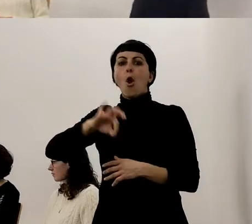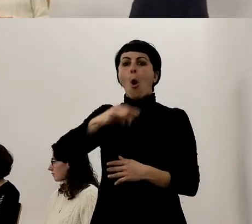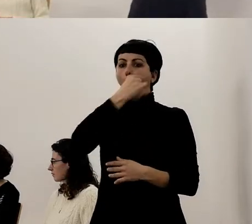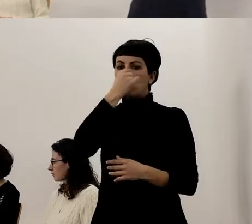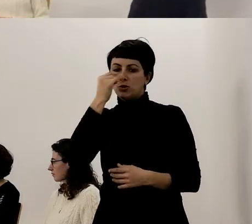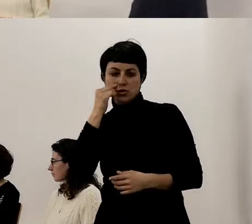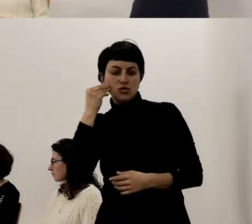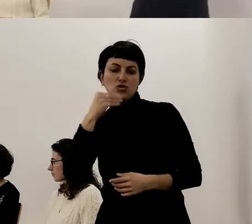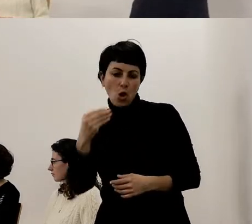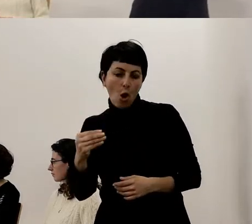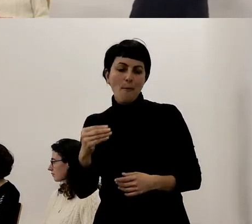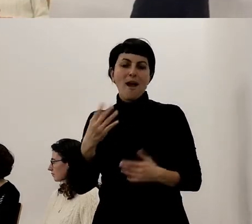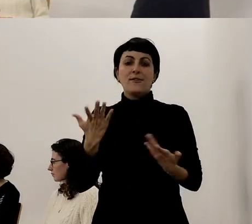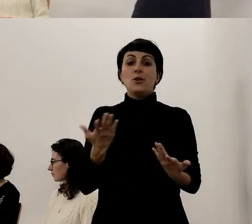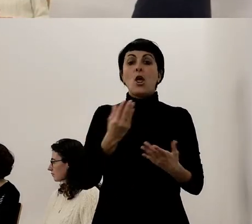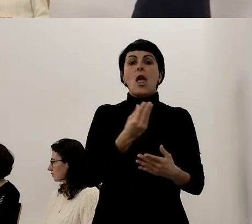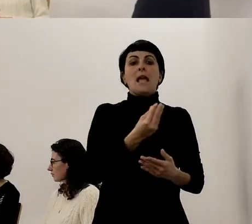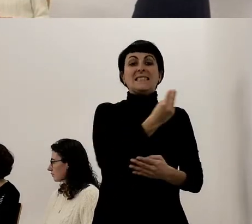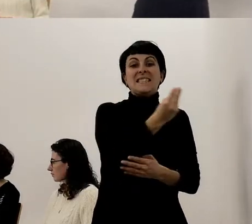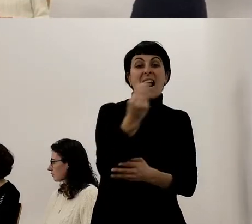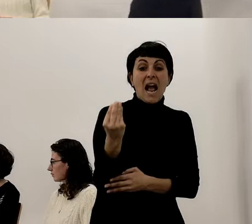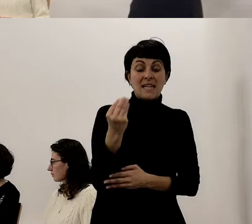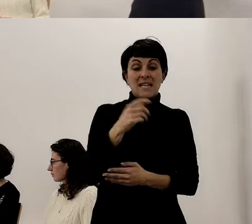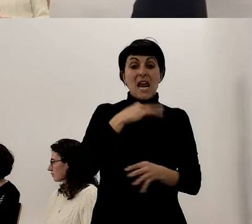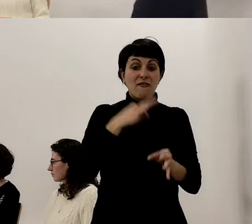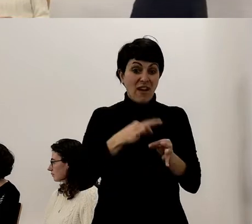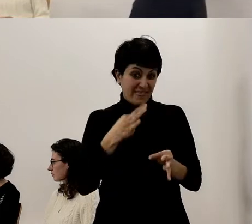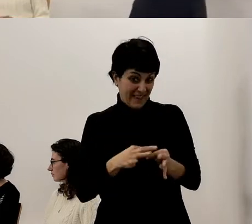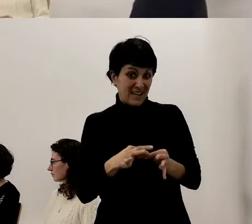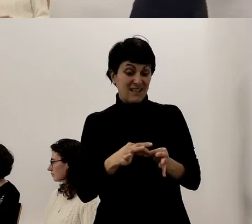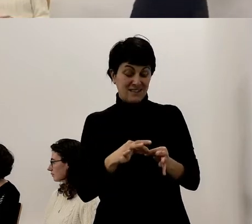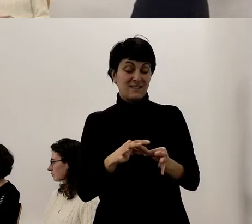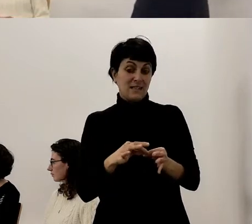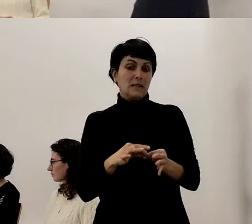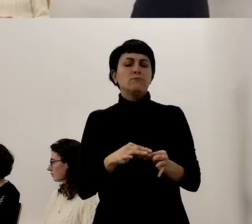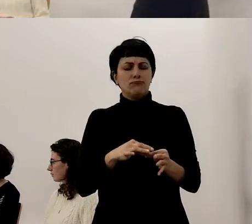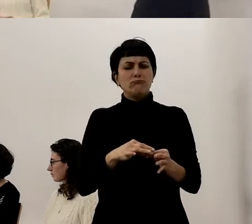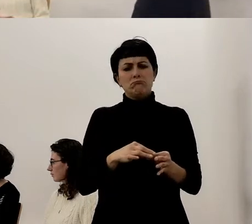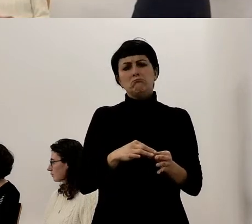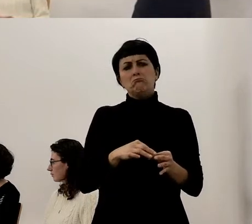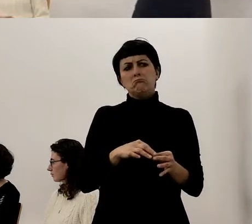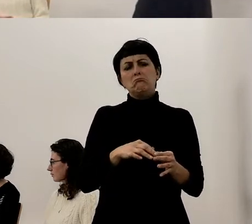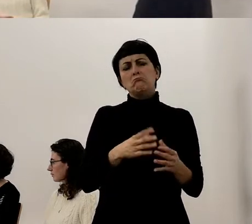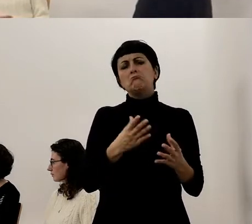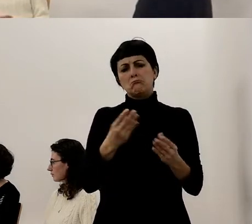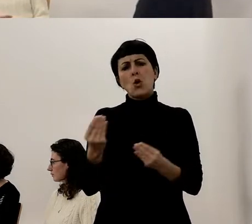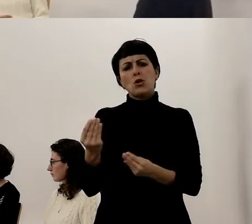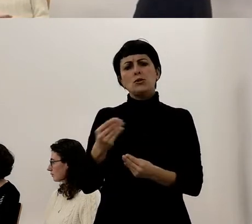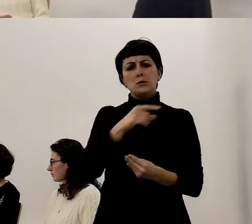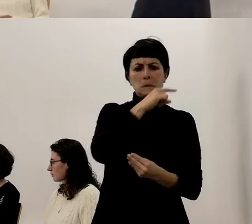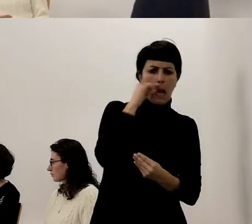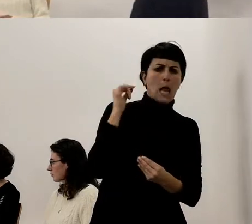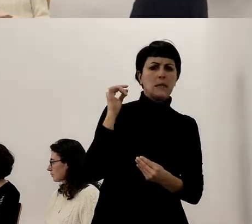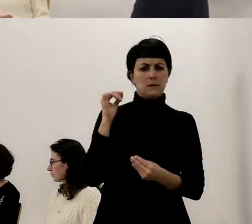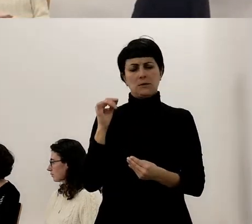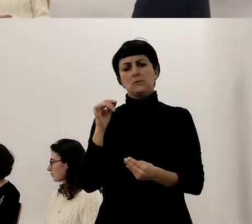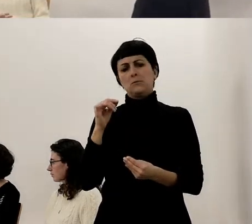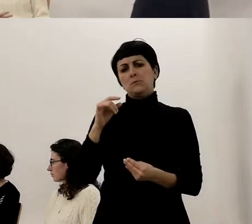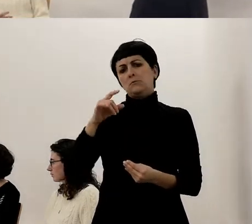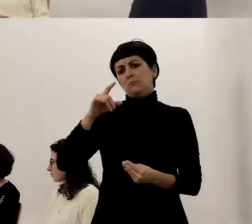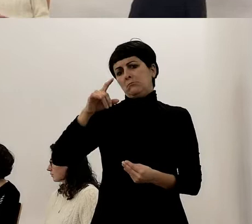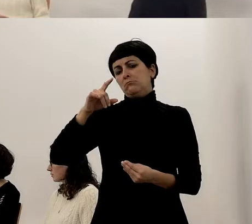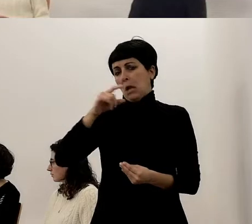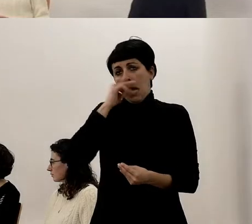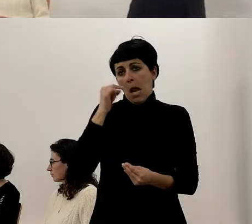bueno, i amb els gegantons infantils sí que és cert que hi ha més nens